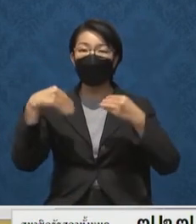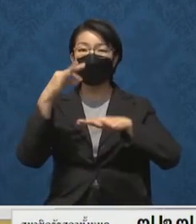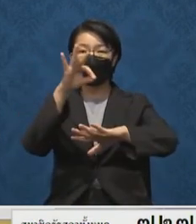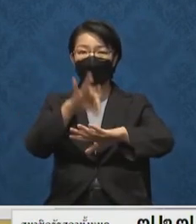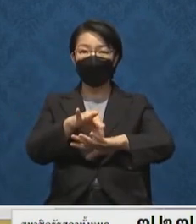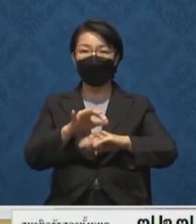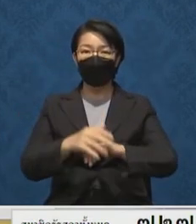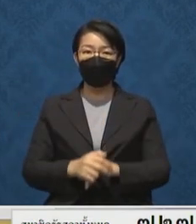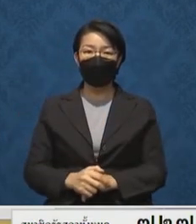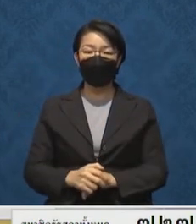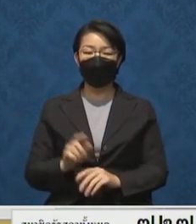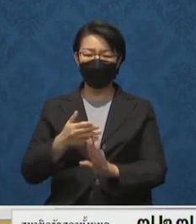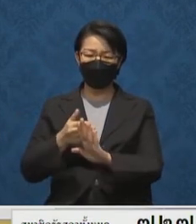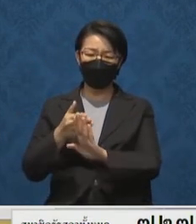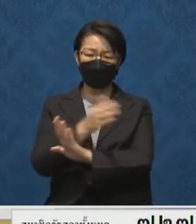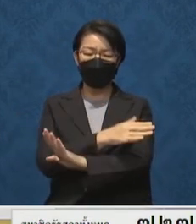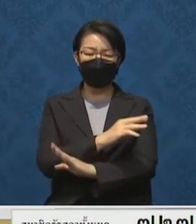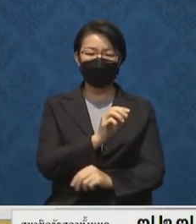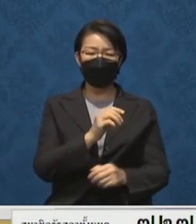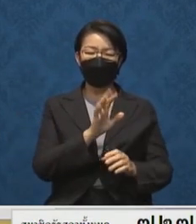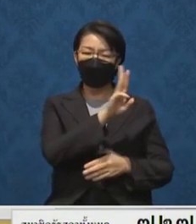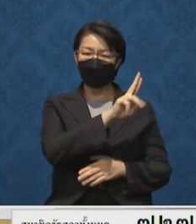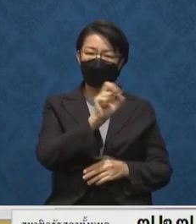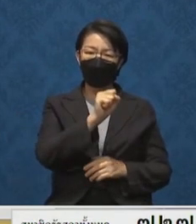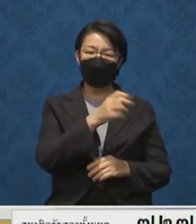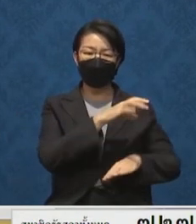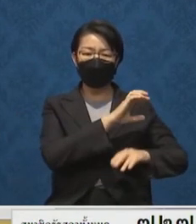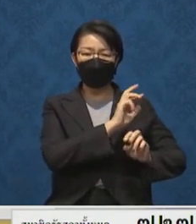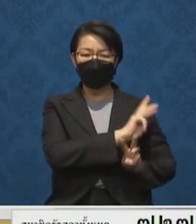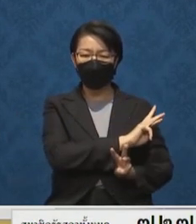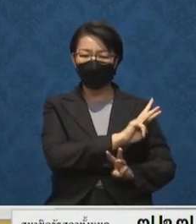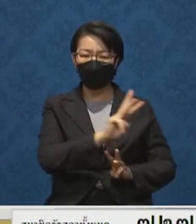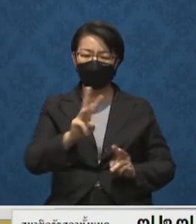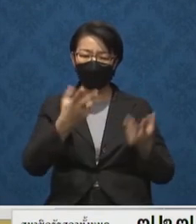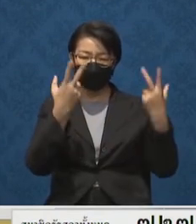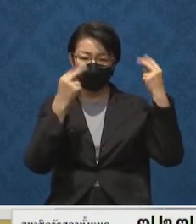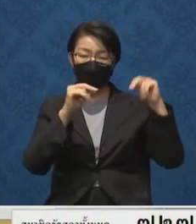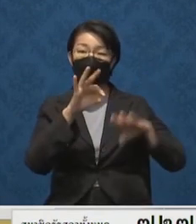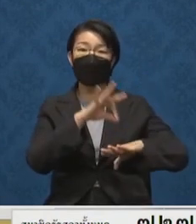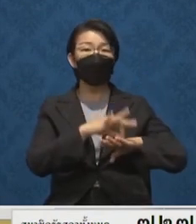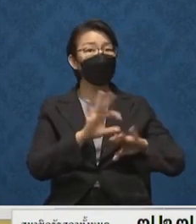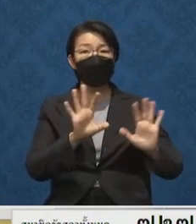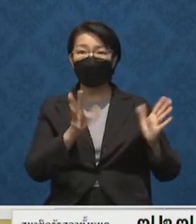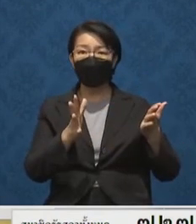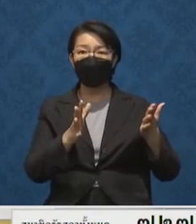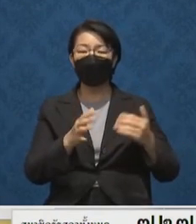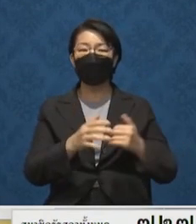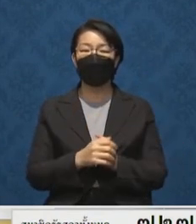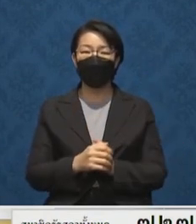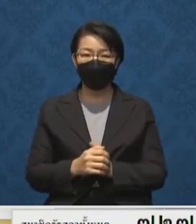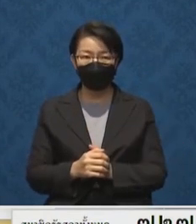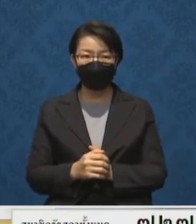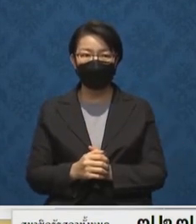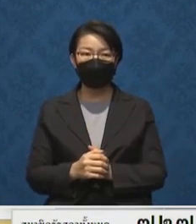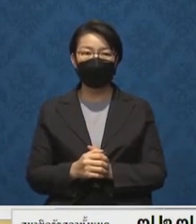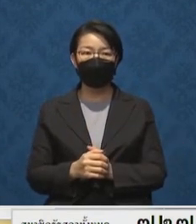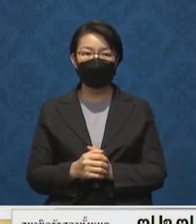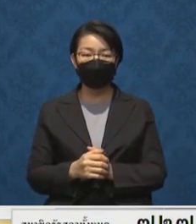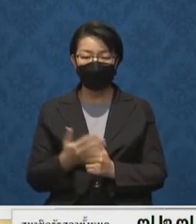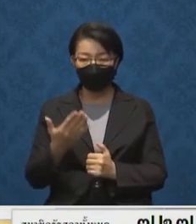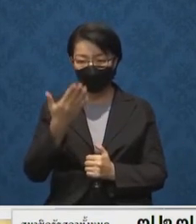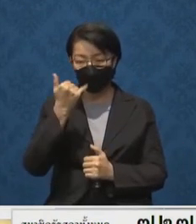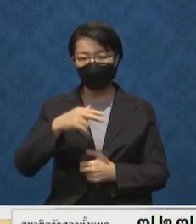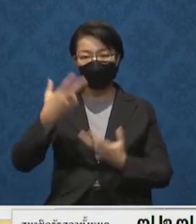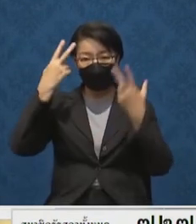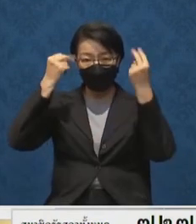ว่างเว้นจากการมีสภาาเป็เวลาหลายปีเพระว่าผลเอกปิยจารณโชานั้นได้ทำแลสำหารททำนาด